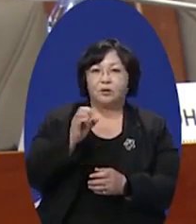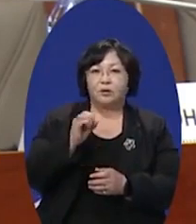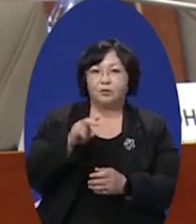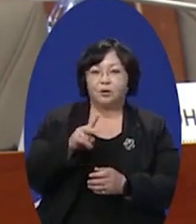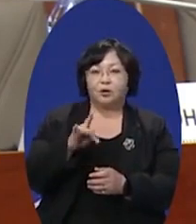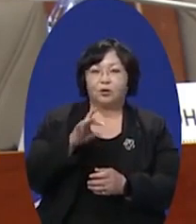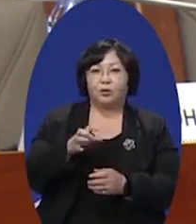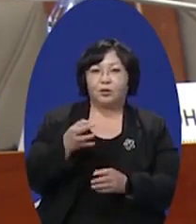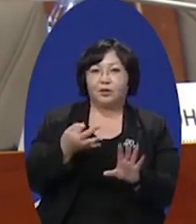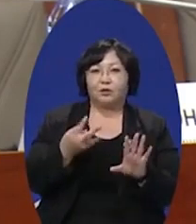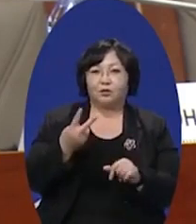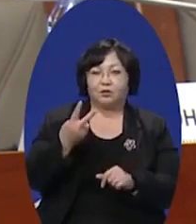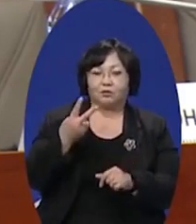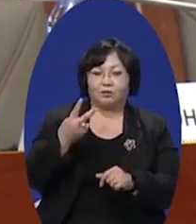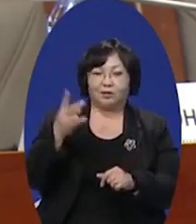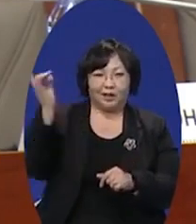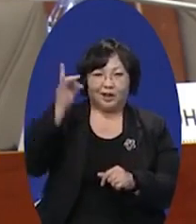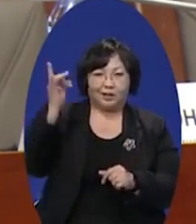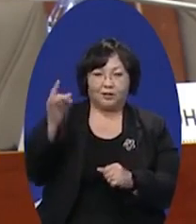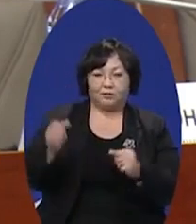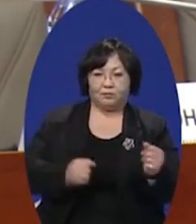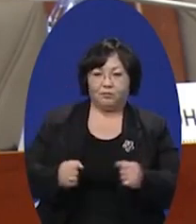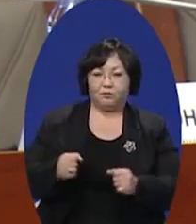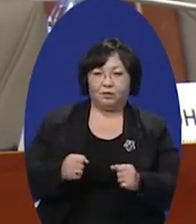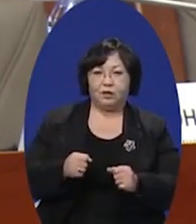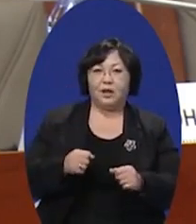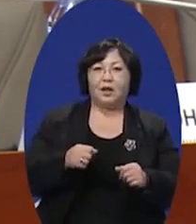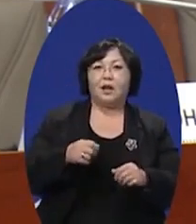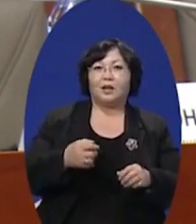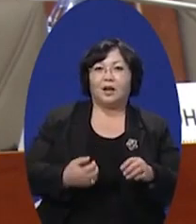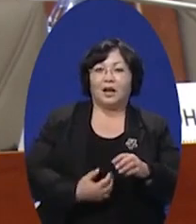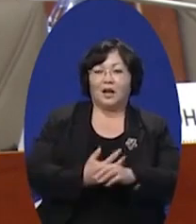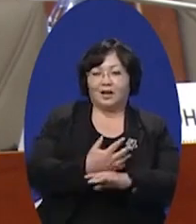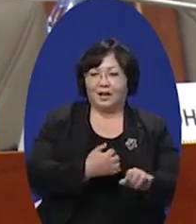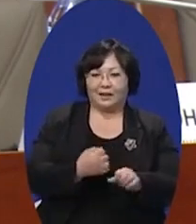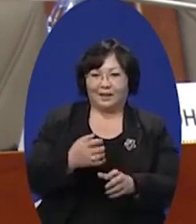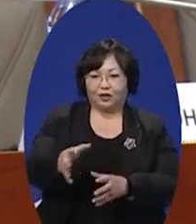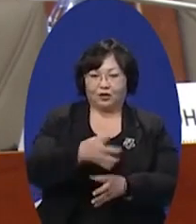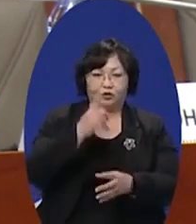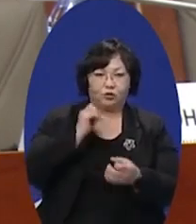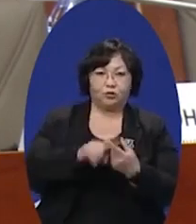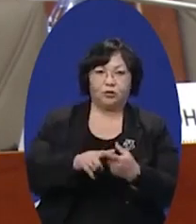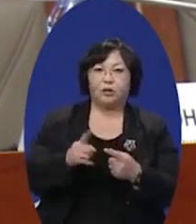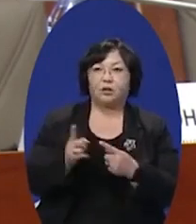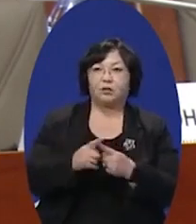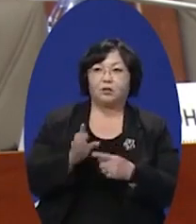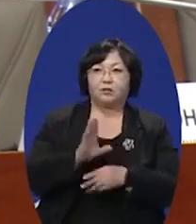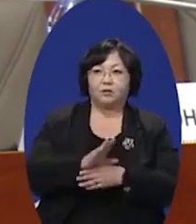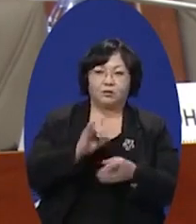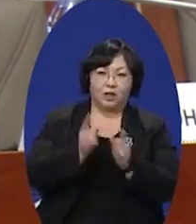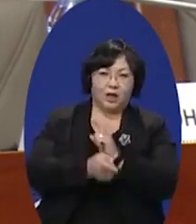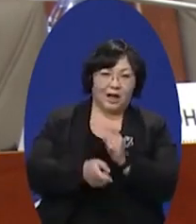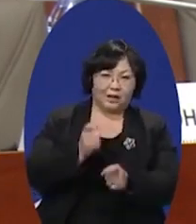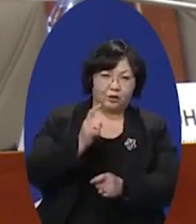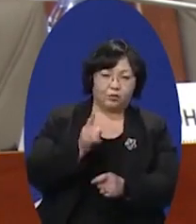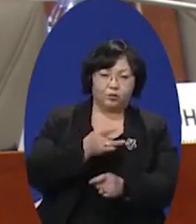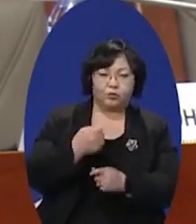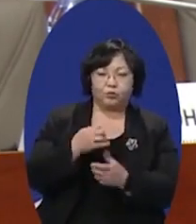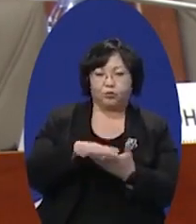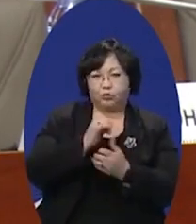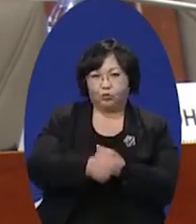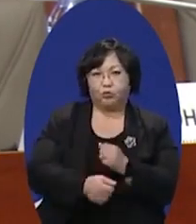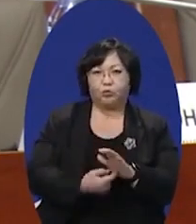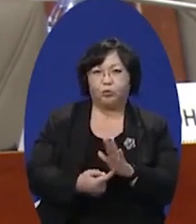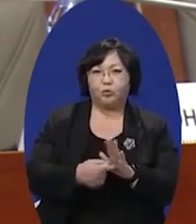82 трактор хадлангийн бүрдэлтэй одоо ингэж авсан. Хатуу валютаа, ханшлийнхэн зөрүүгийн төлсөө, хүүд байлгийн төлсөө, үндсэн